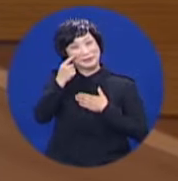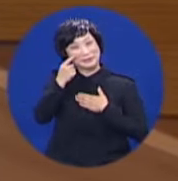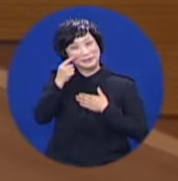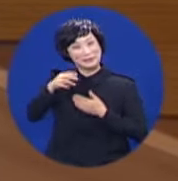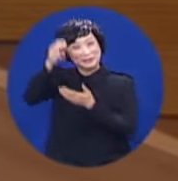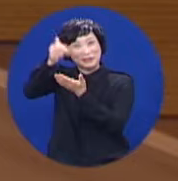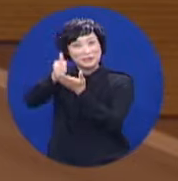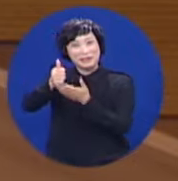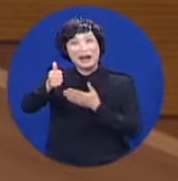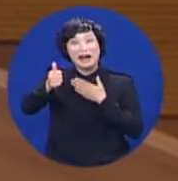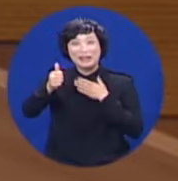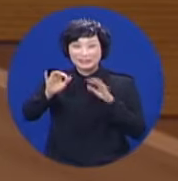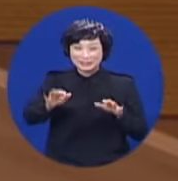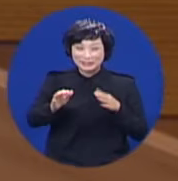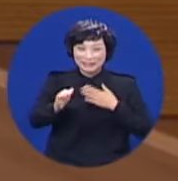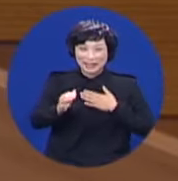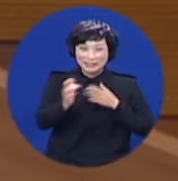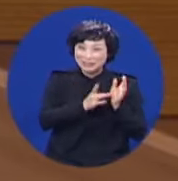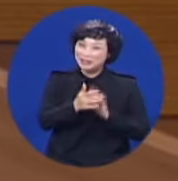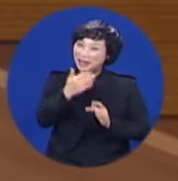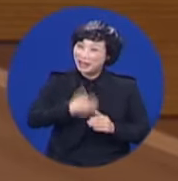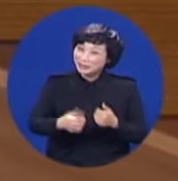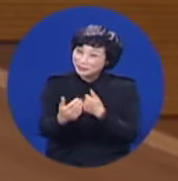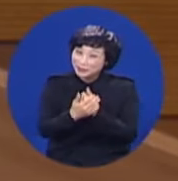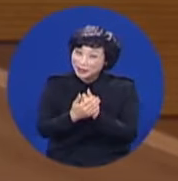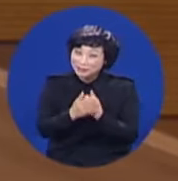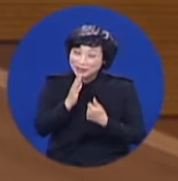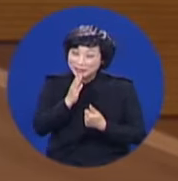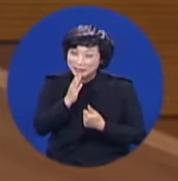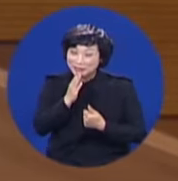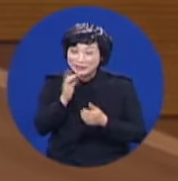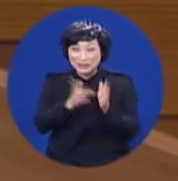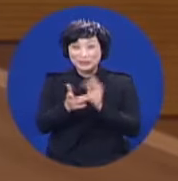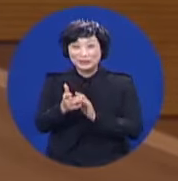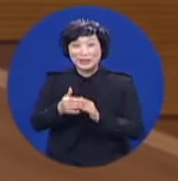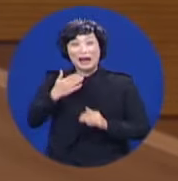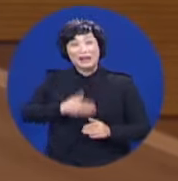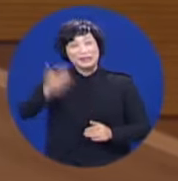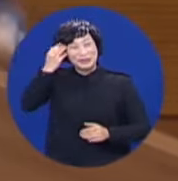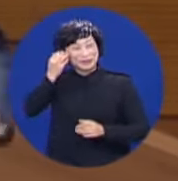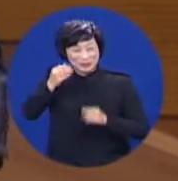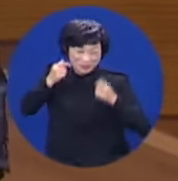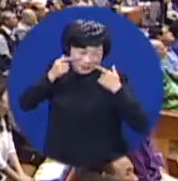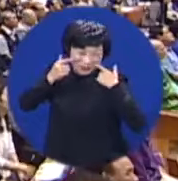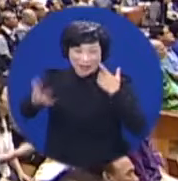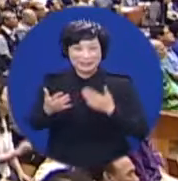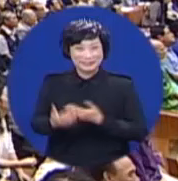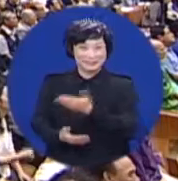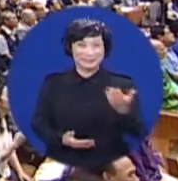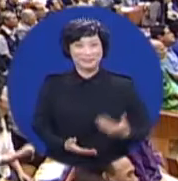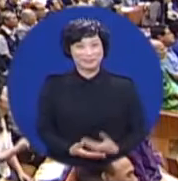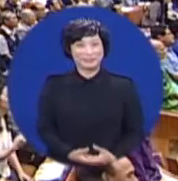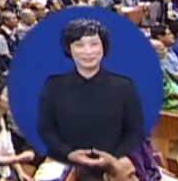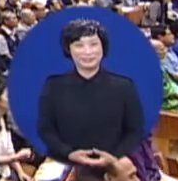그분이 그분을 알게 할 때 얼마나 예수를 아는 지식이 똑바르겠느냐 그 말이오.